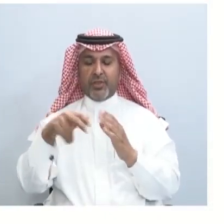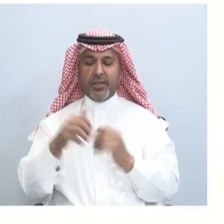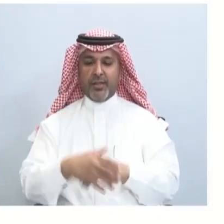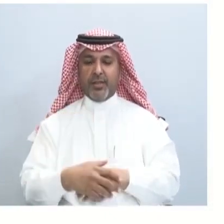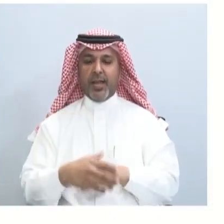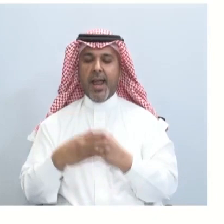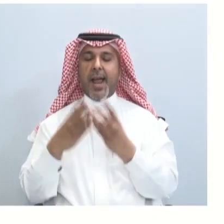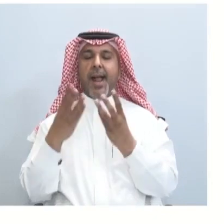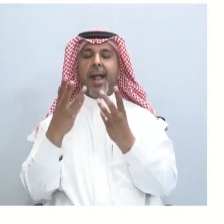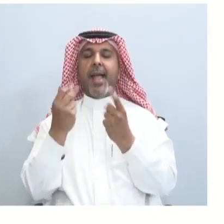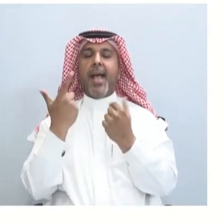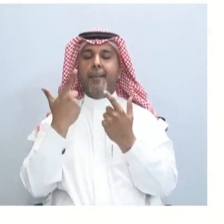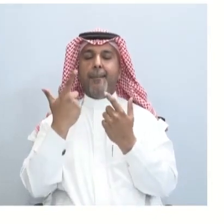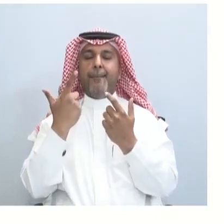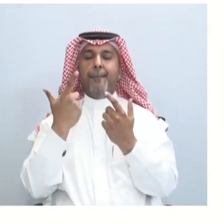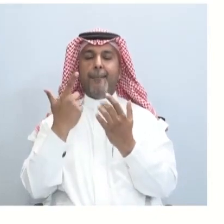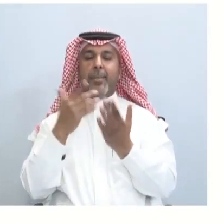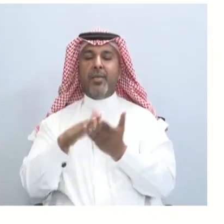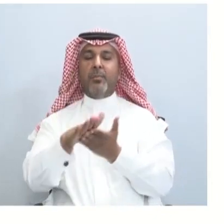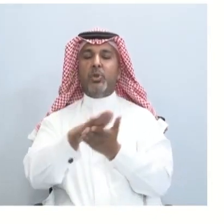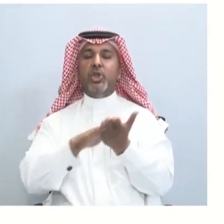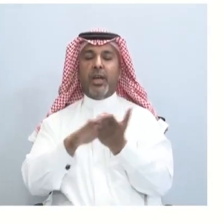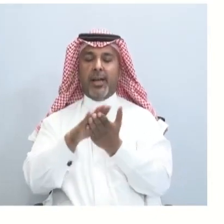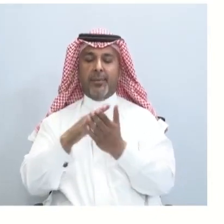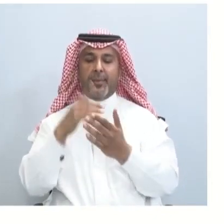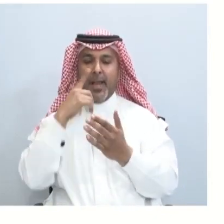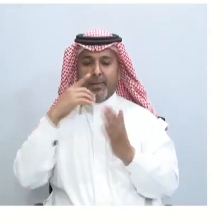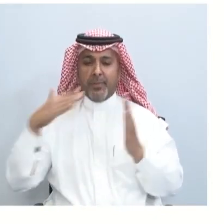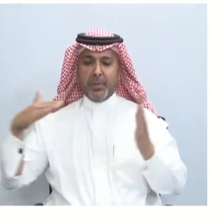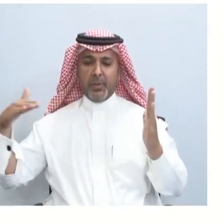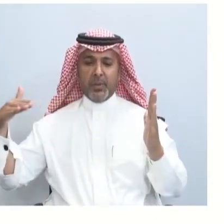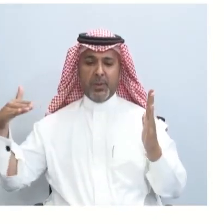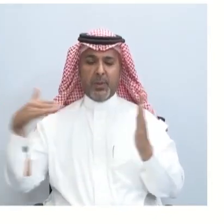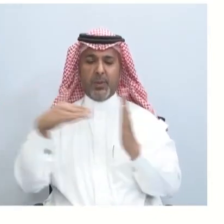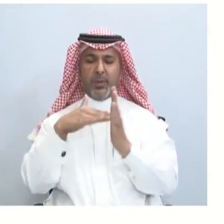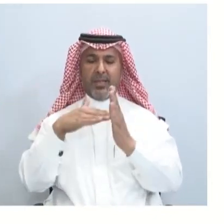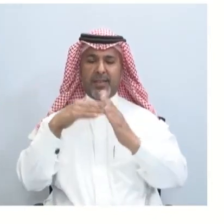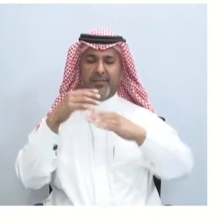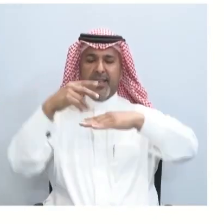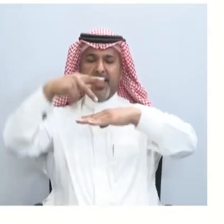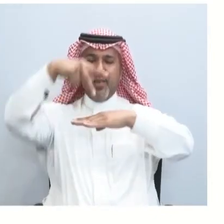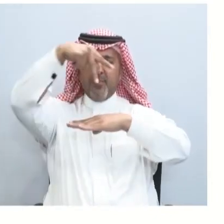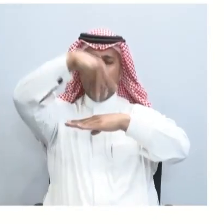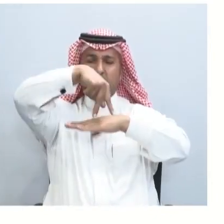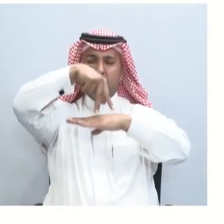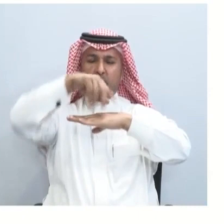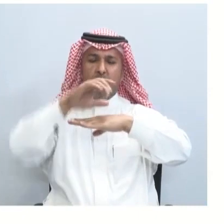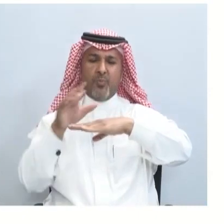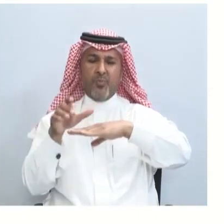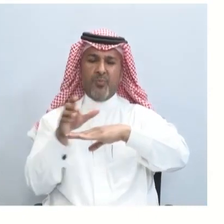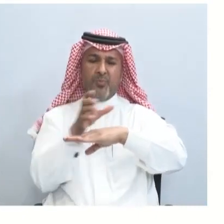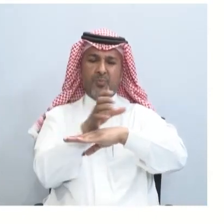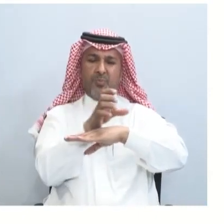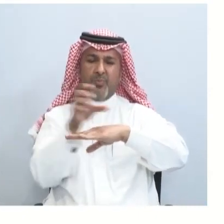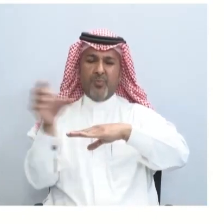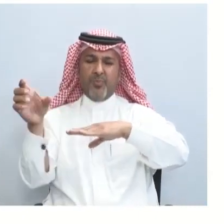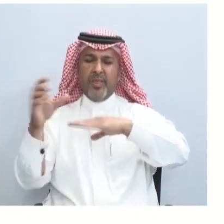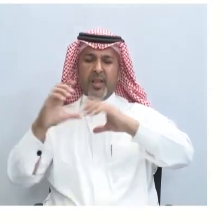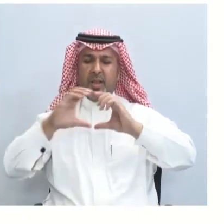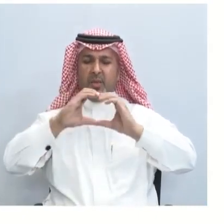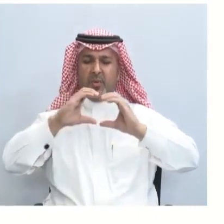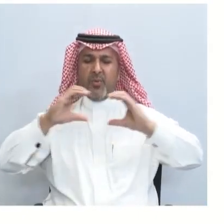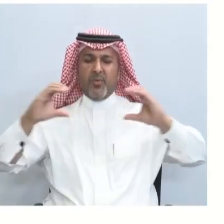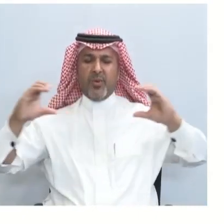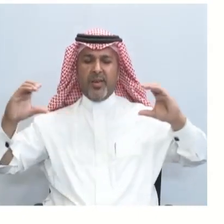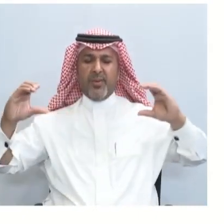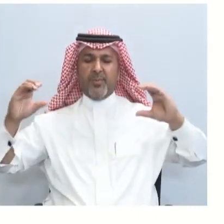نريد ان نحسب مساحته هذا الشكل نستطيع ان نجزئه الى ماذا نعم نستطيع ان نجزه الى